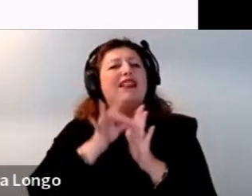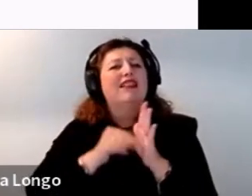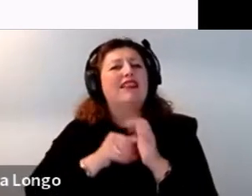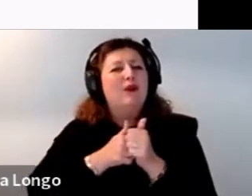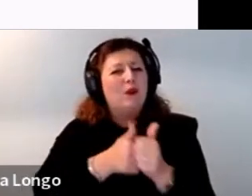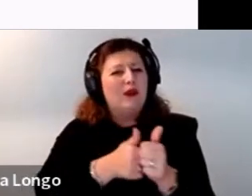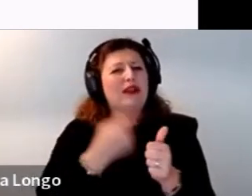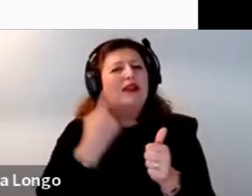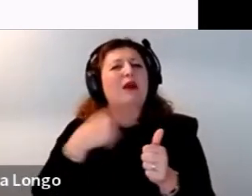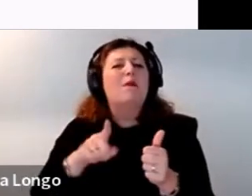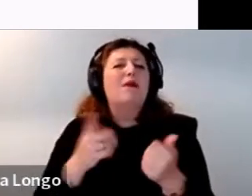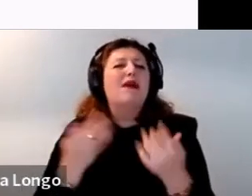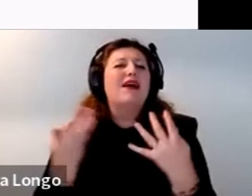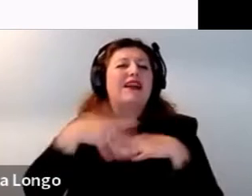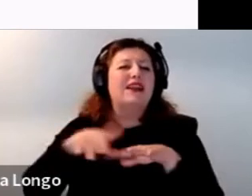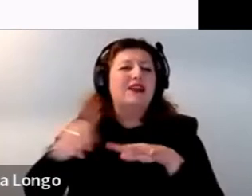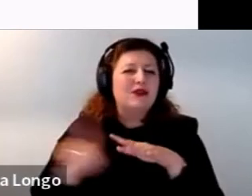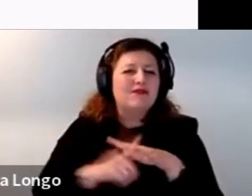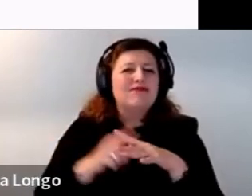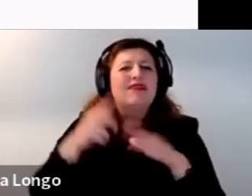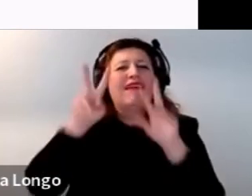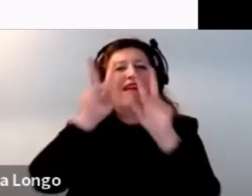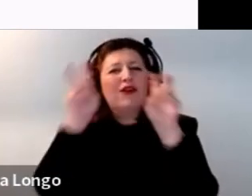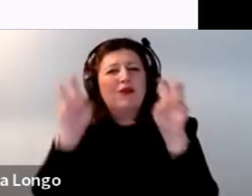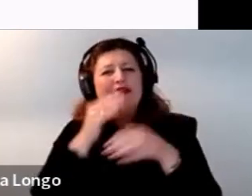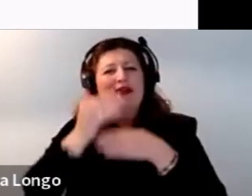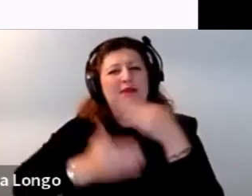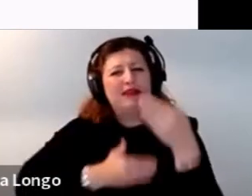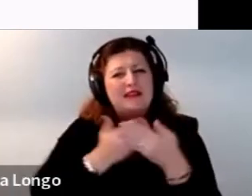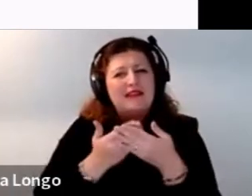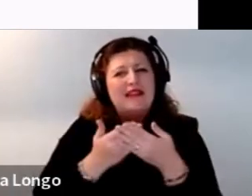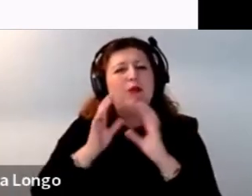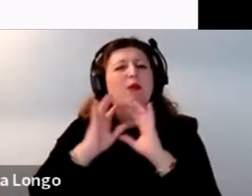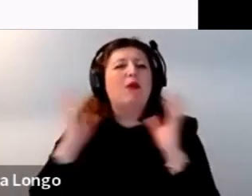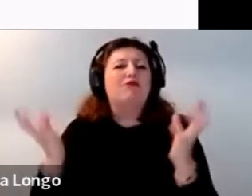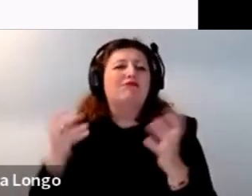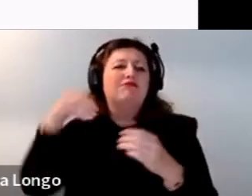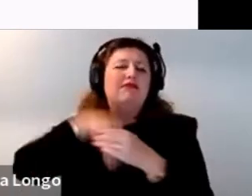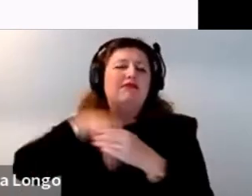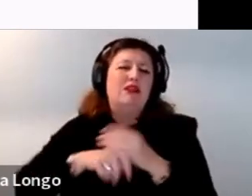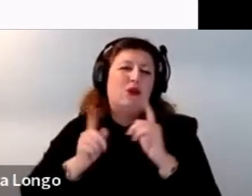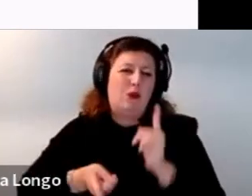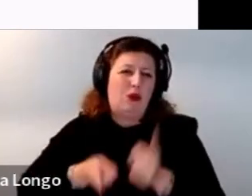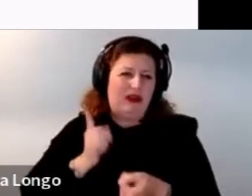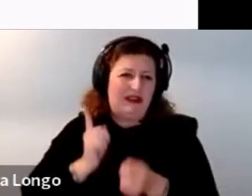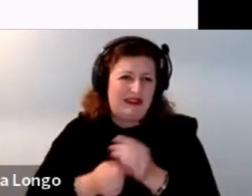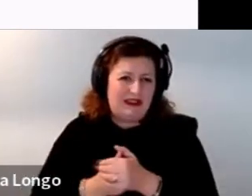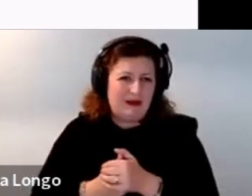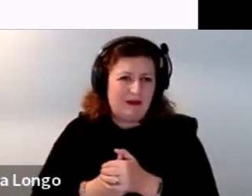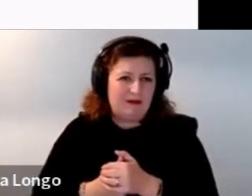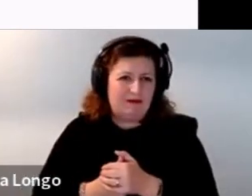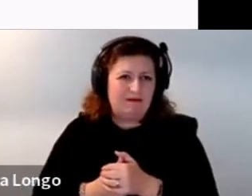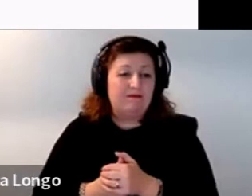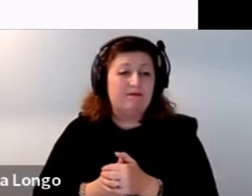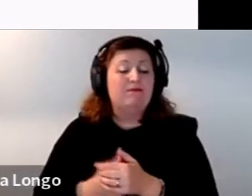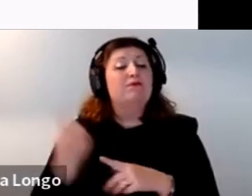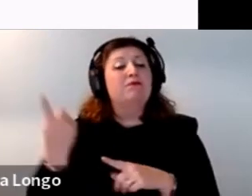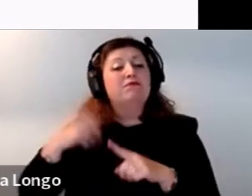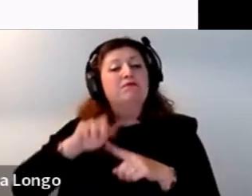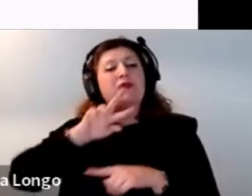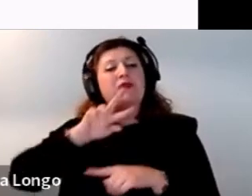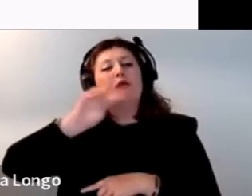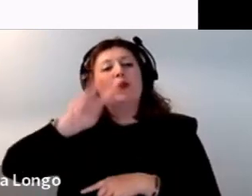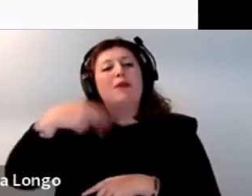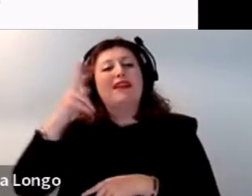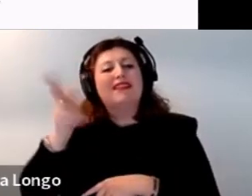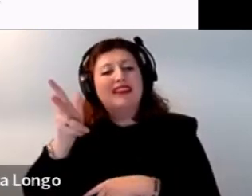disabilità nell'ambito delle politiche e delle attività della cooperazione italiana. E nel 2013 il piano d'azione